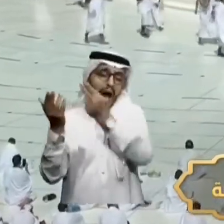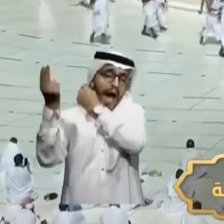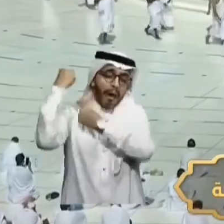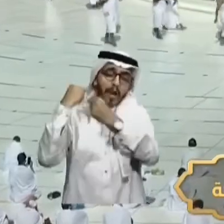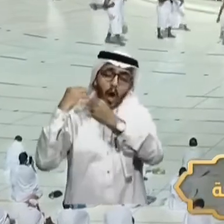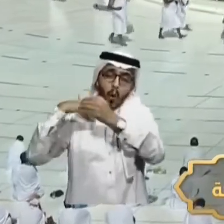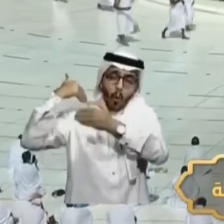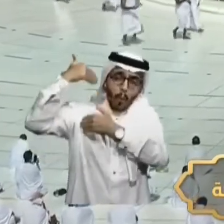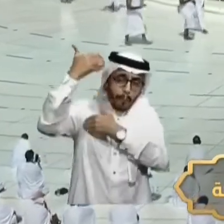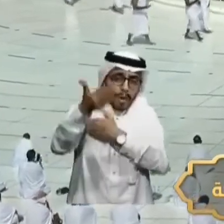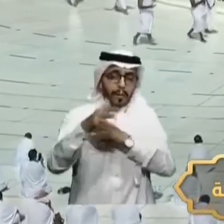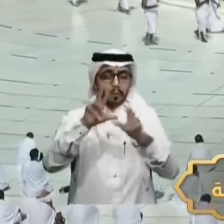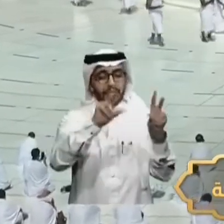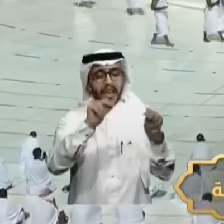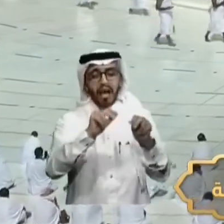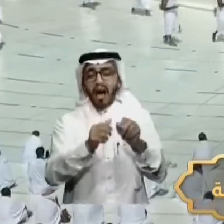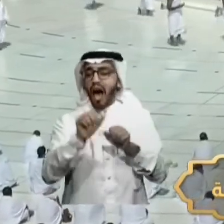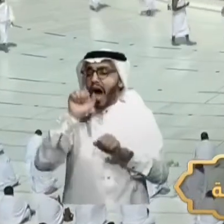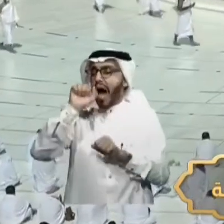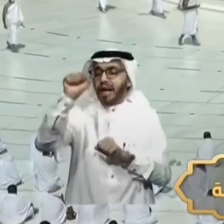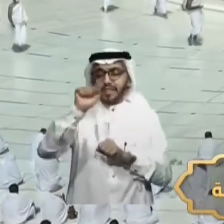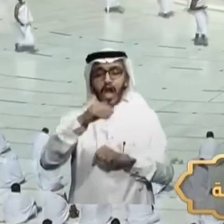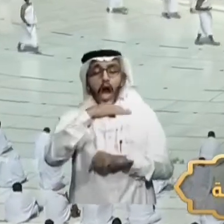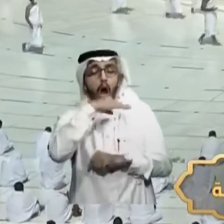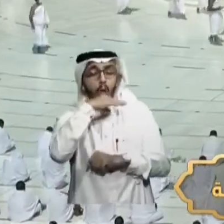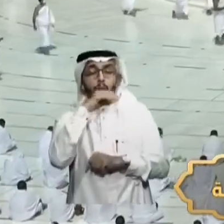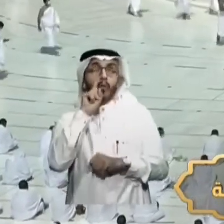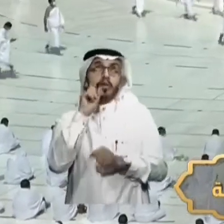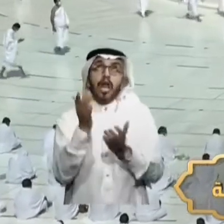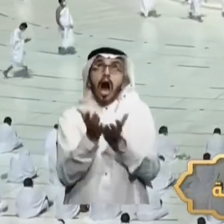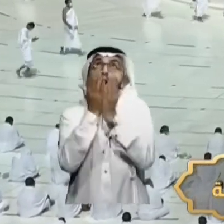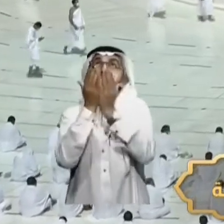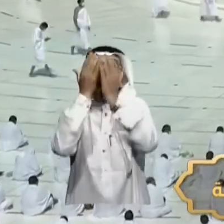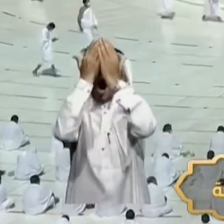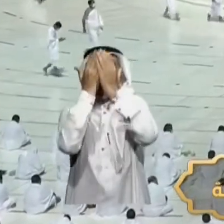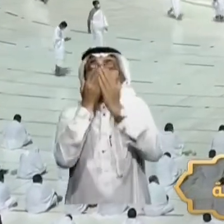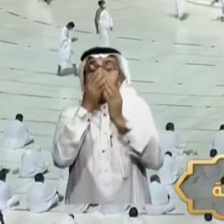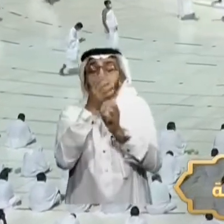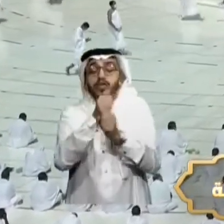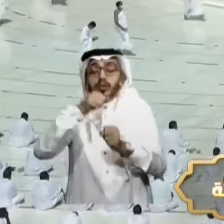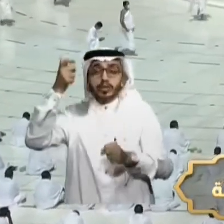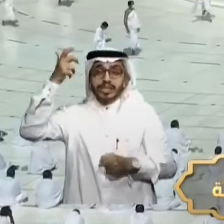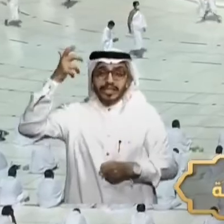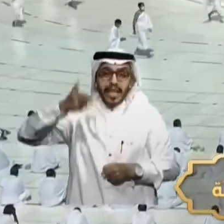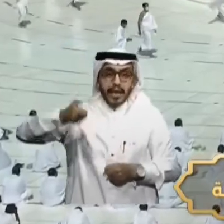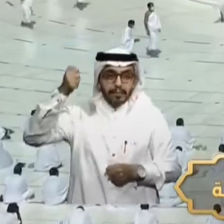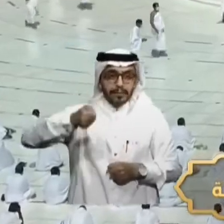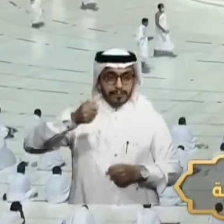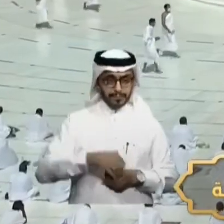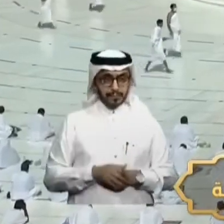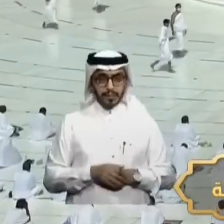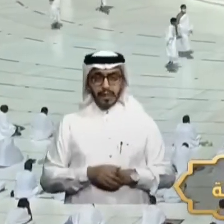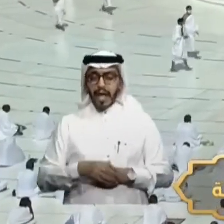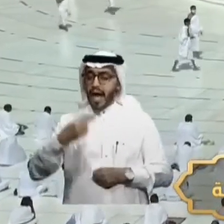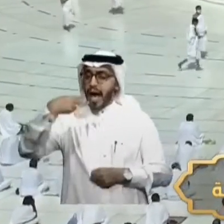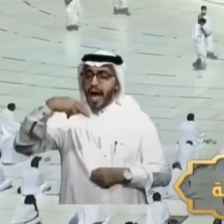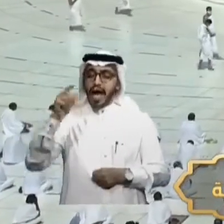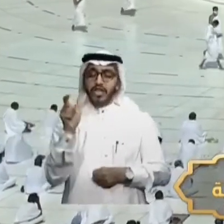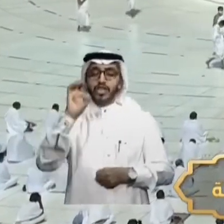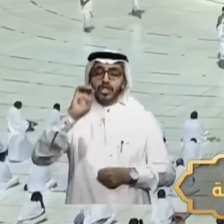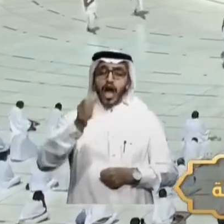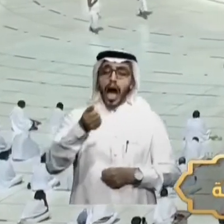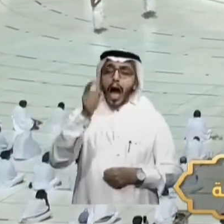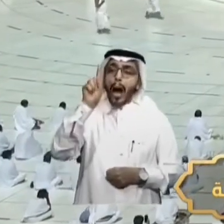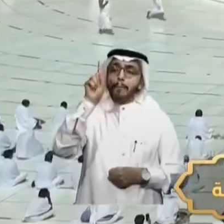ولا بعده مثله بأبي هو وأمي صلى الله عليه وسلم. وعن جابر بن